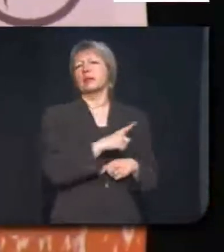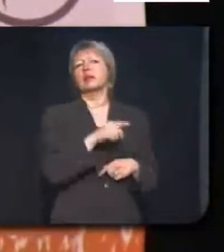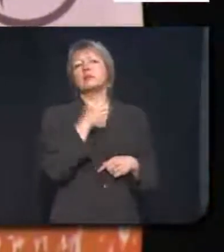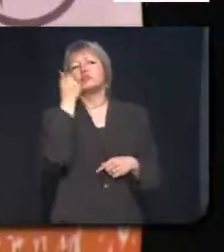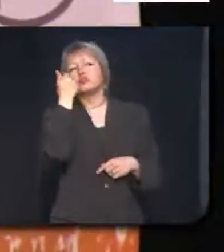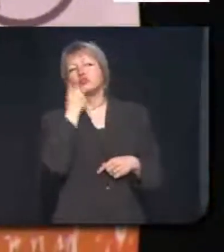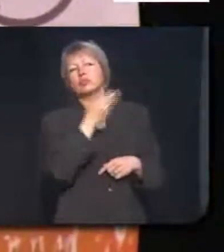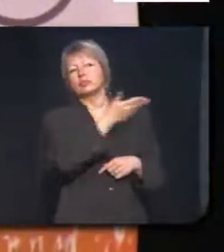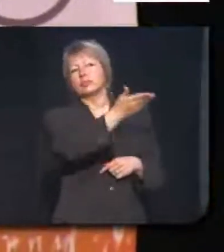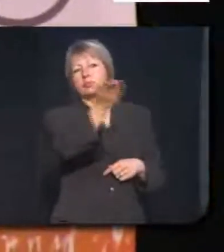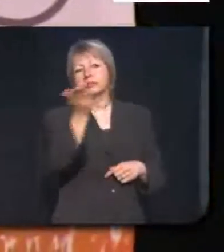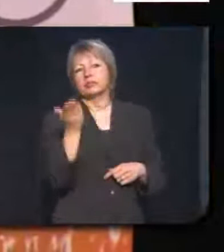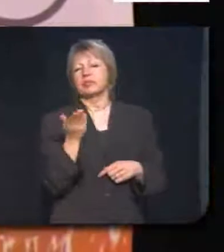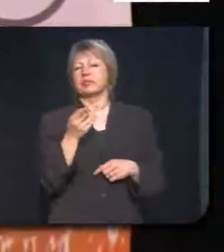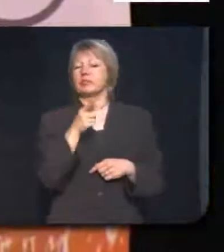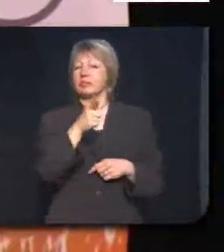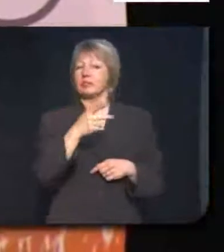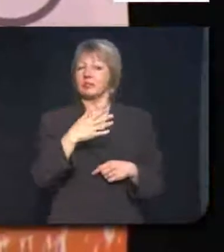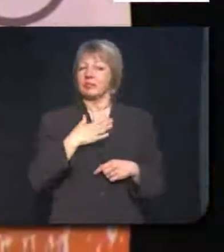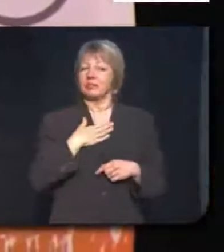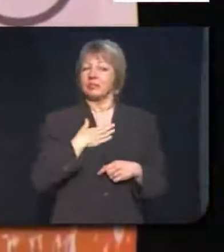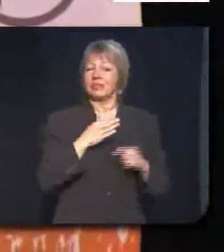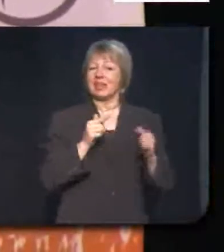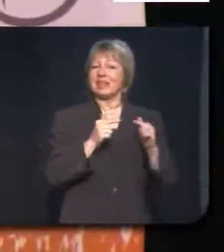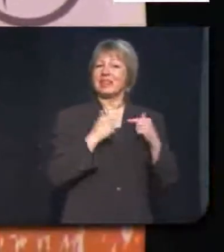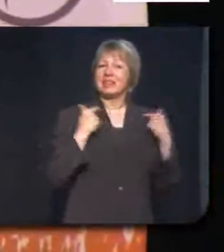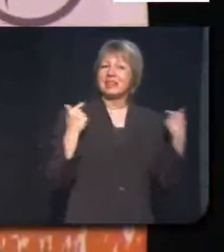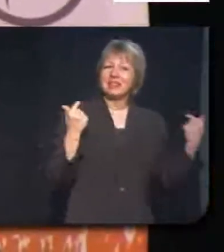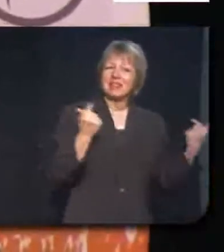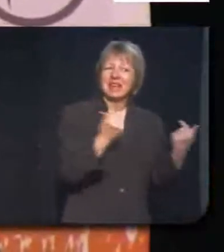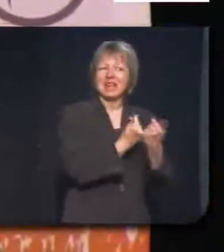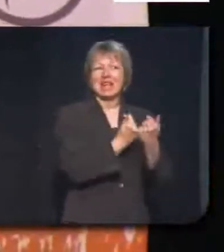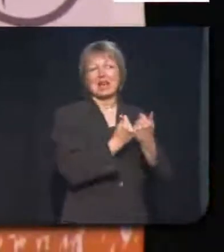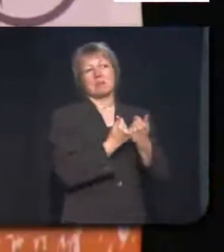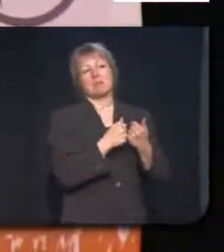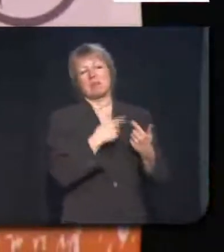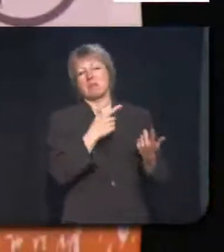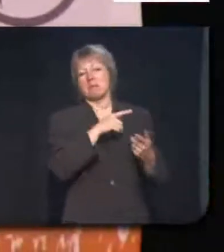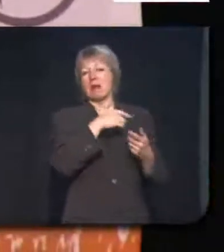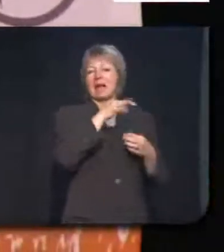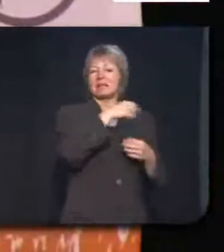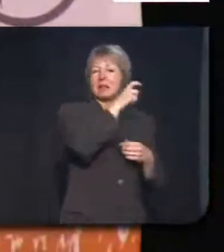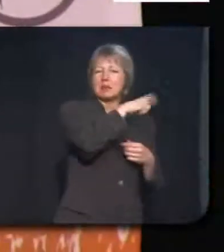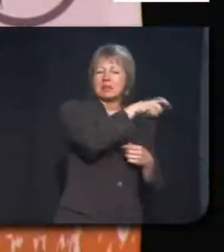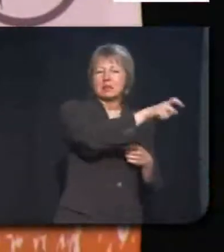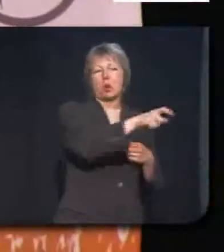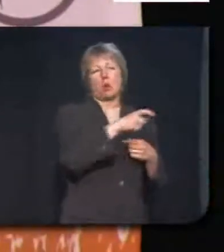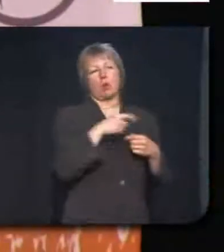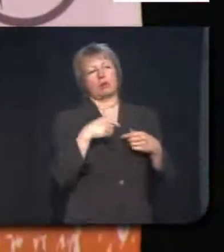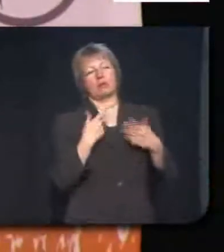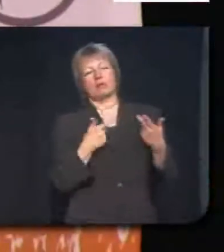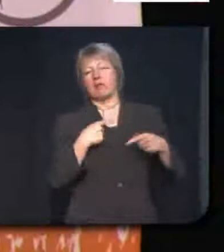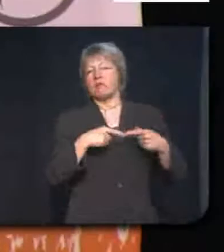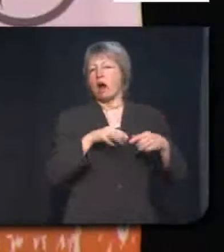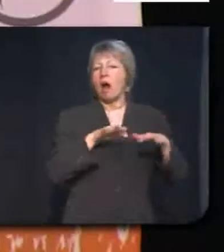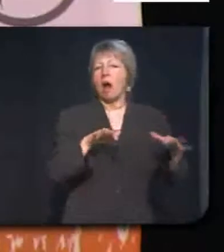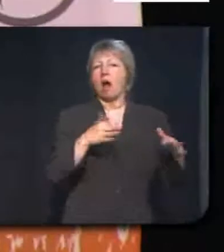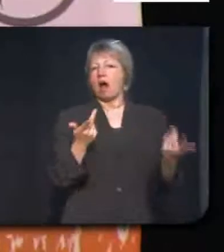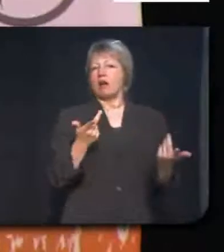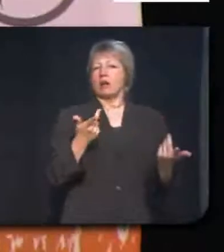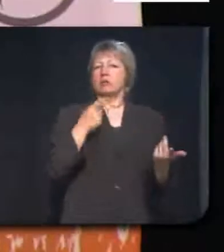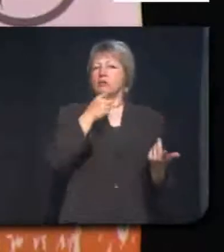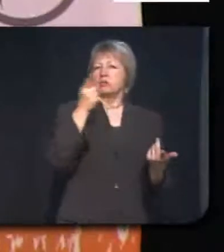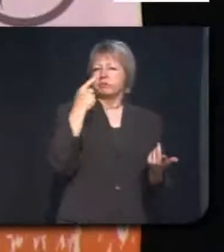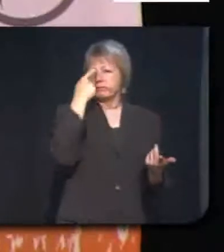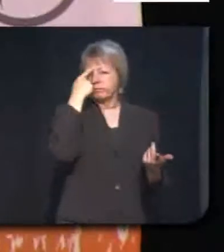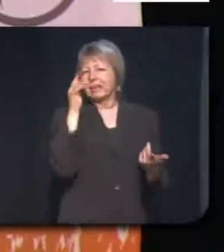wenn ihr Kritik an meinem Team an einzelnen an dem Verfahren an irgendetwas habt kommt zu mir beschimpft